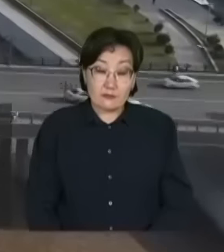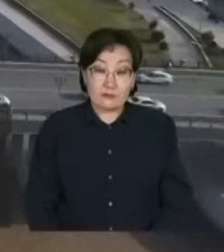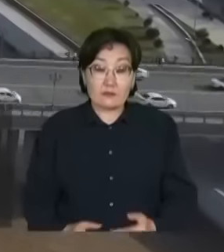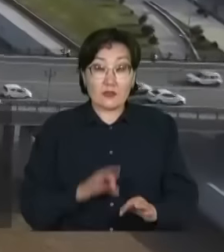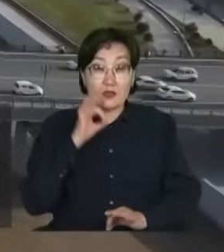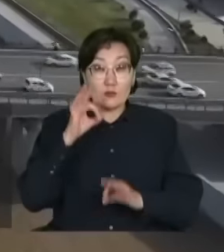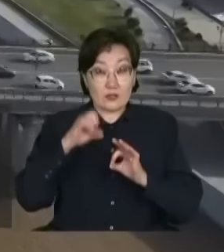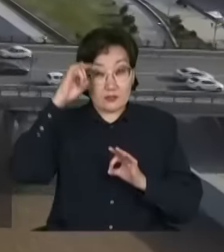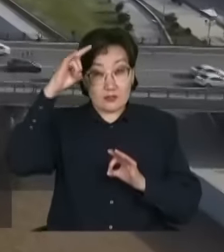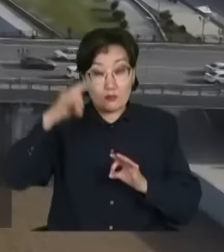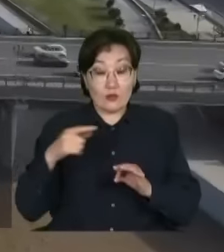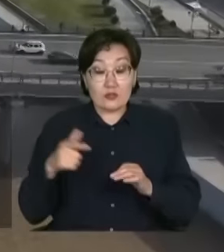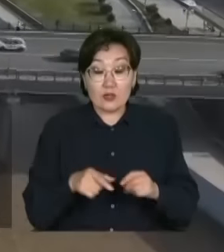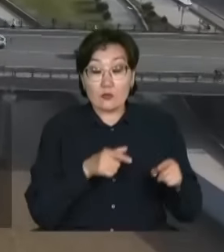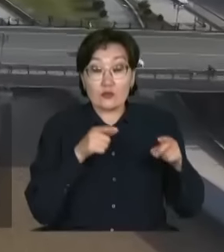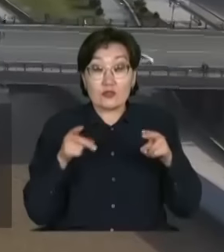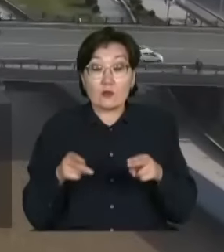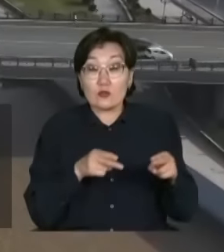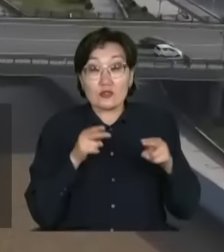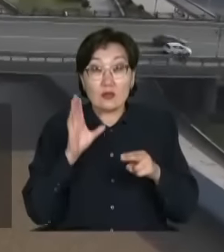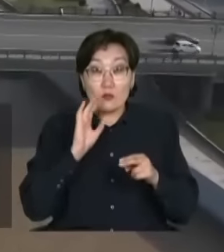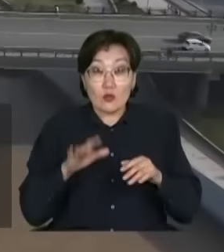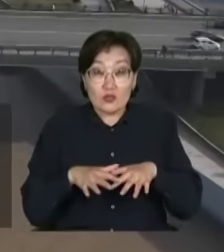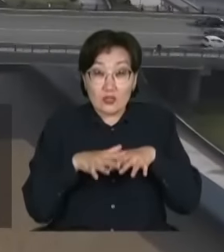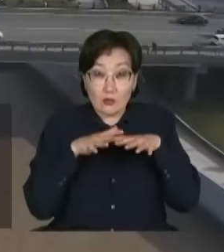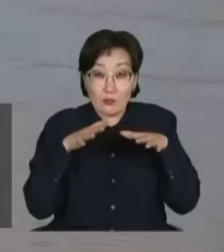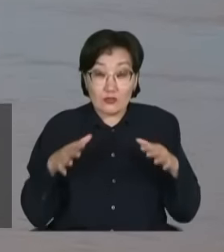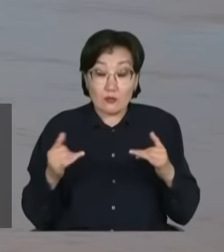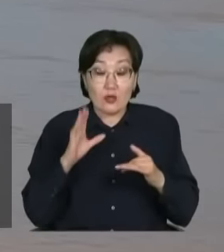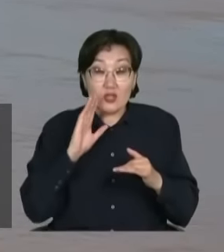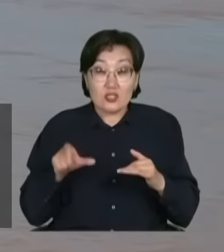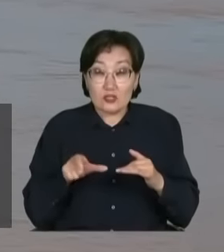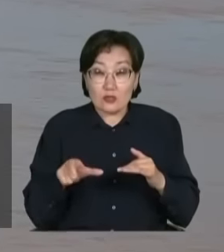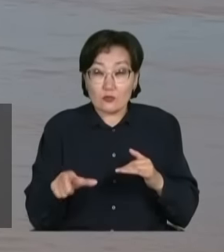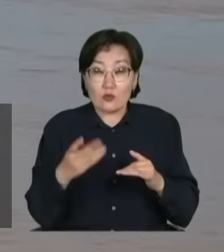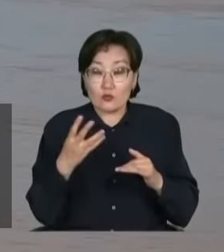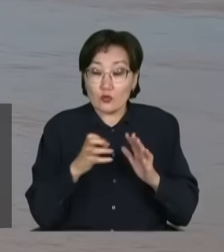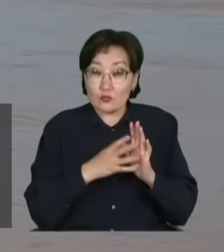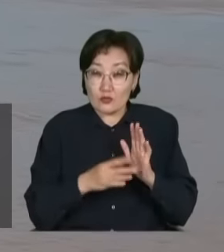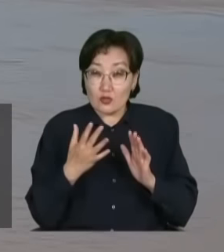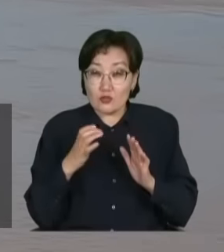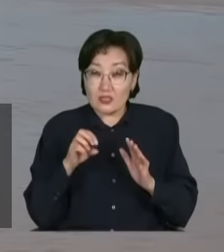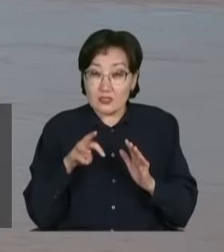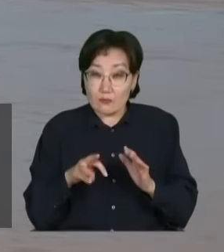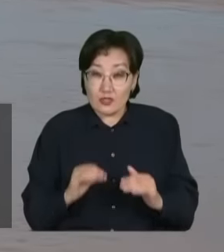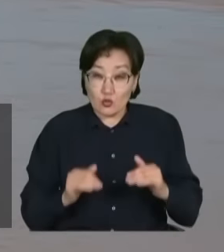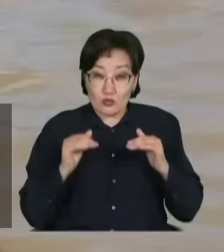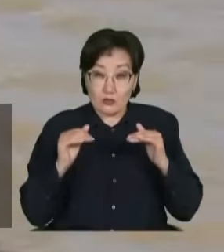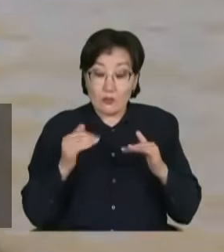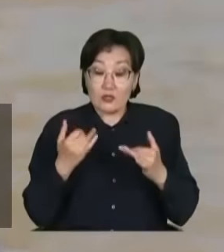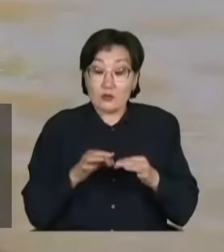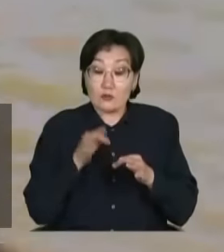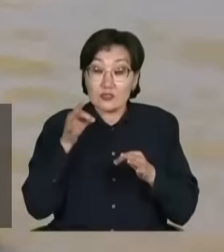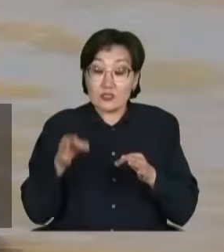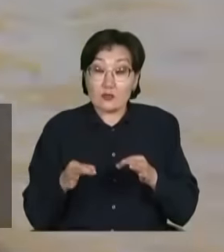Батыс Қазақстаннан Атырауға келген қарғын судың көлемі күн сайын ұлғайып, бүгін жайықтың деңгейі 493 сантиметрге жетті. Қазір